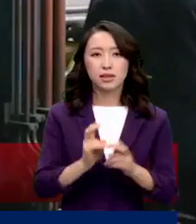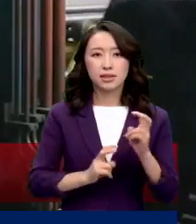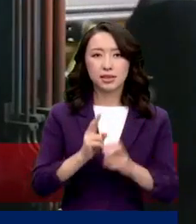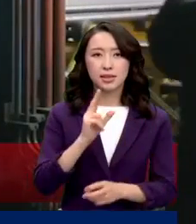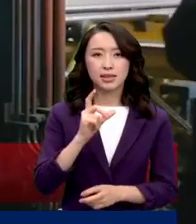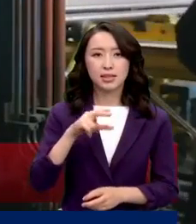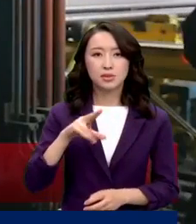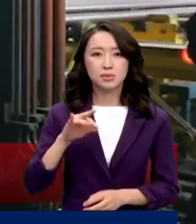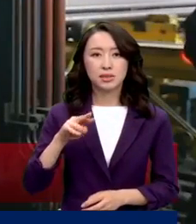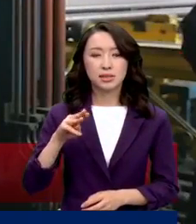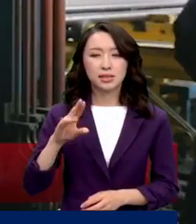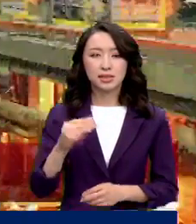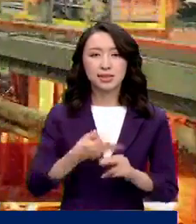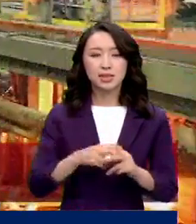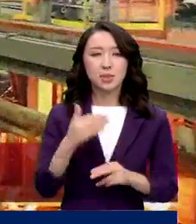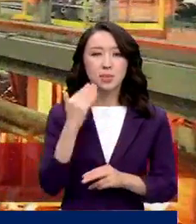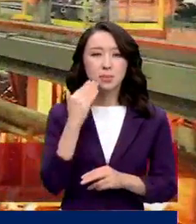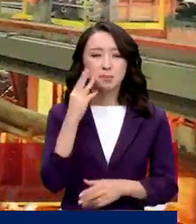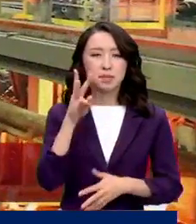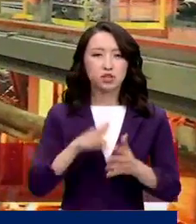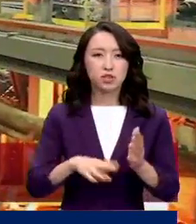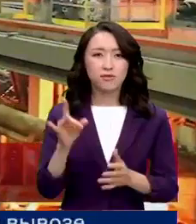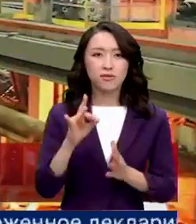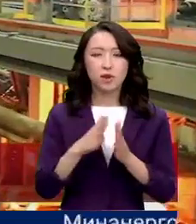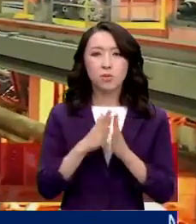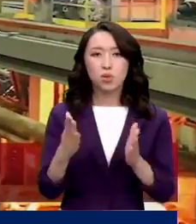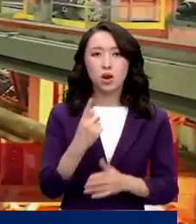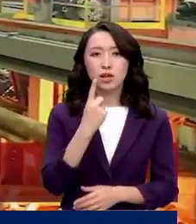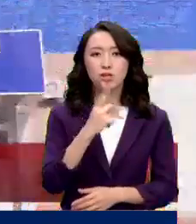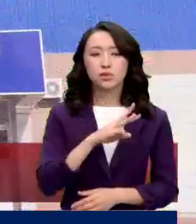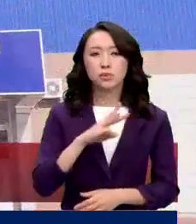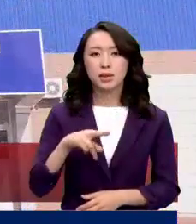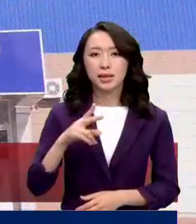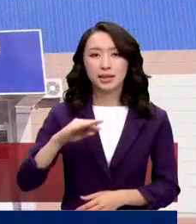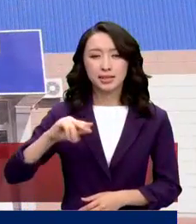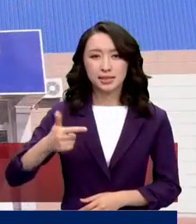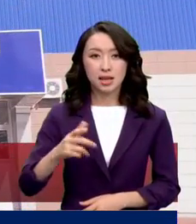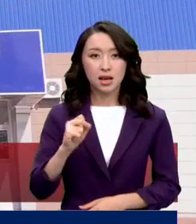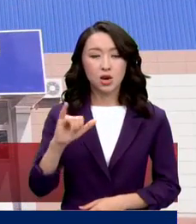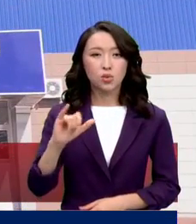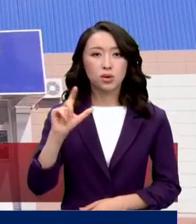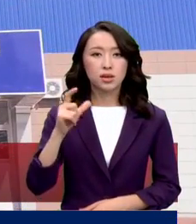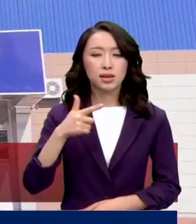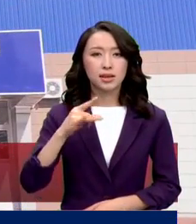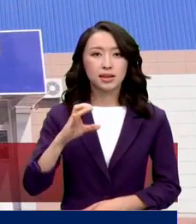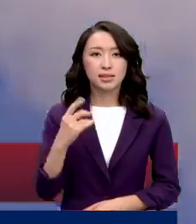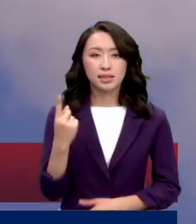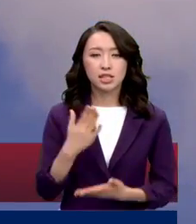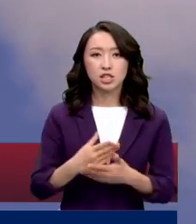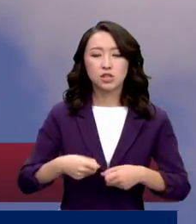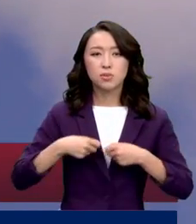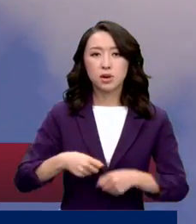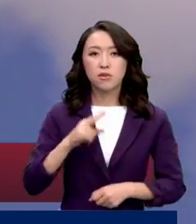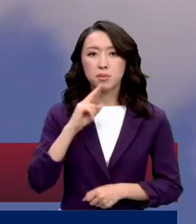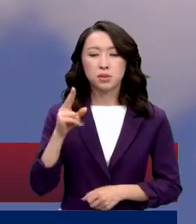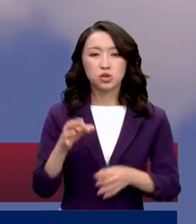Steel. Здесь предварительный размер штрафа составляет более 1 миллиарда тенге. А вот у Экибастузской ГРЭС-1 есть право обратиться в